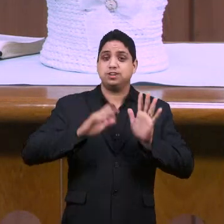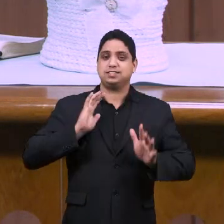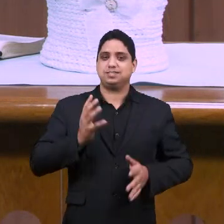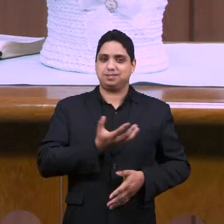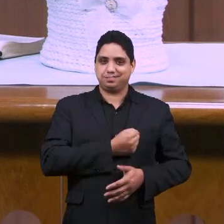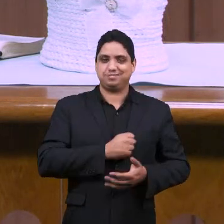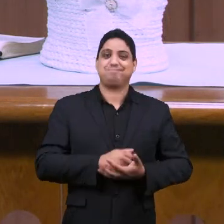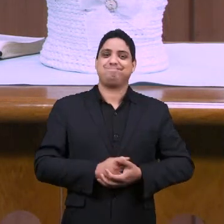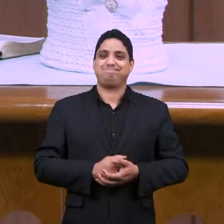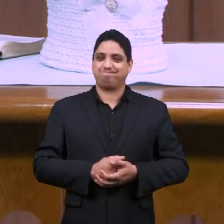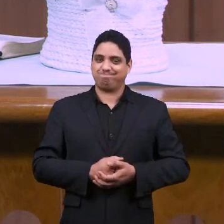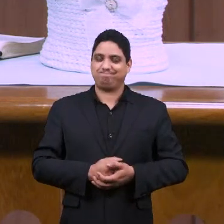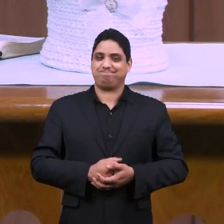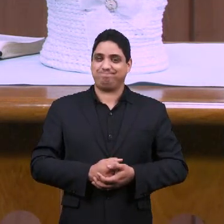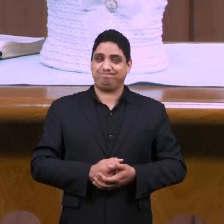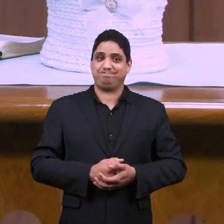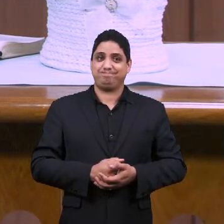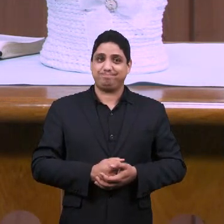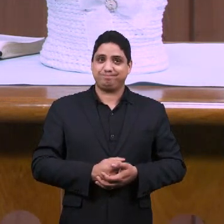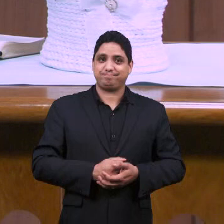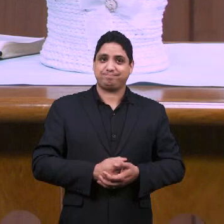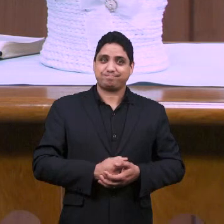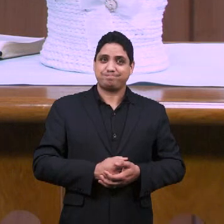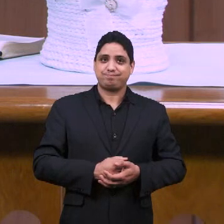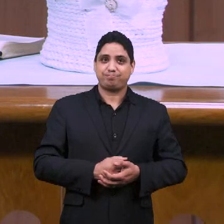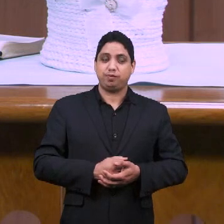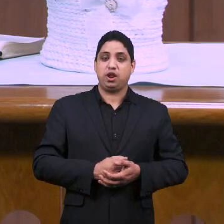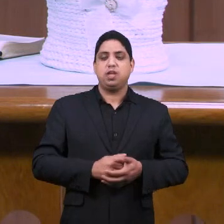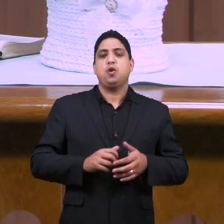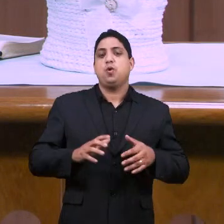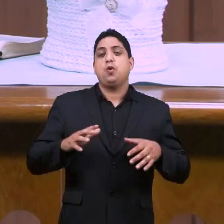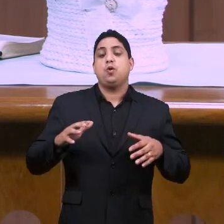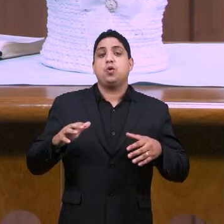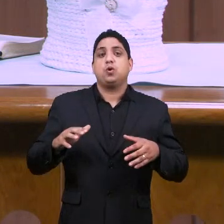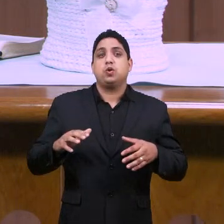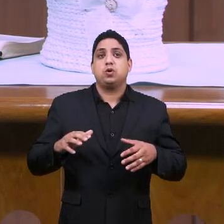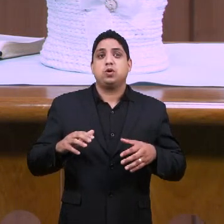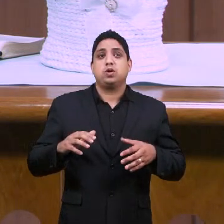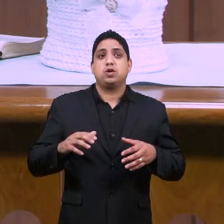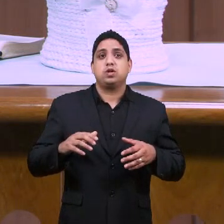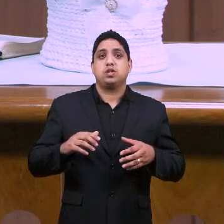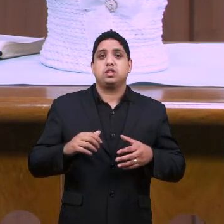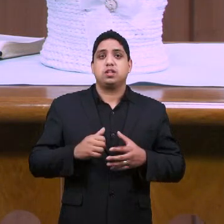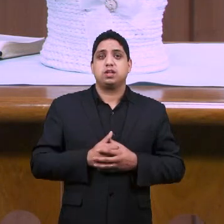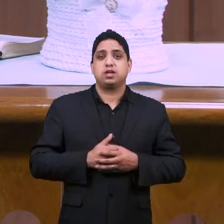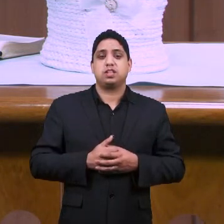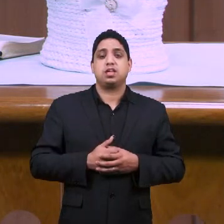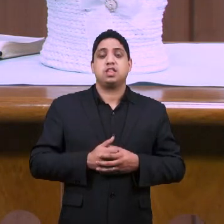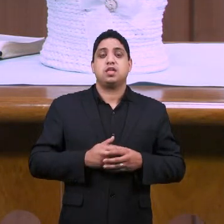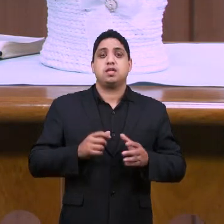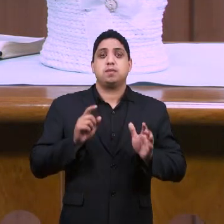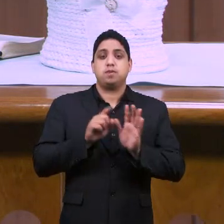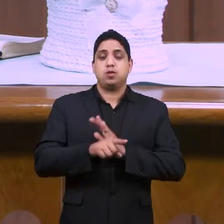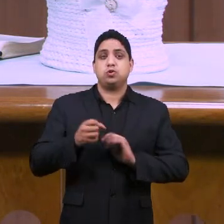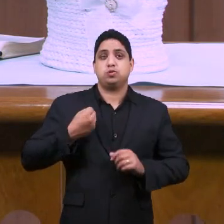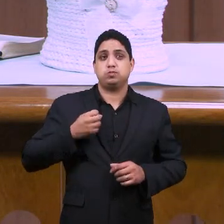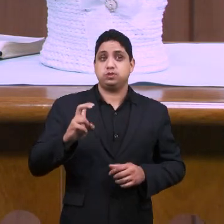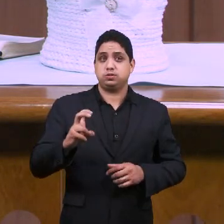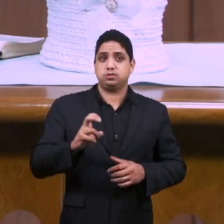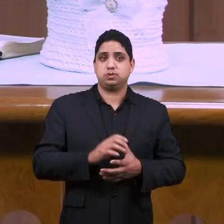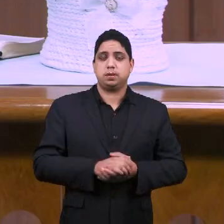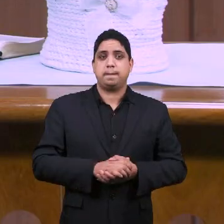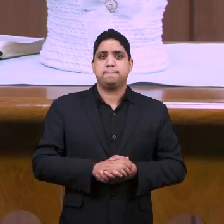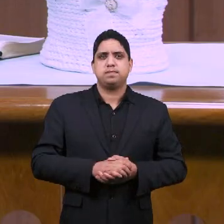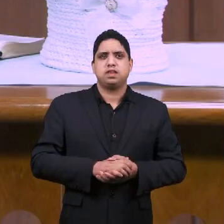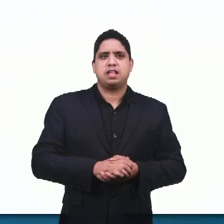son projet. Hein? Allons ici. Où se trouve le mystère de la délivrance des espions une fois qu'ils